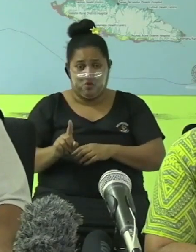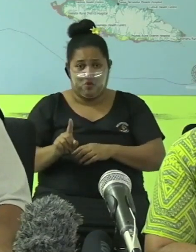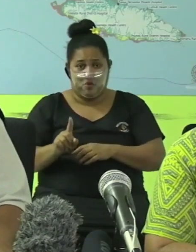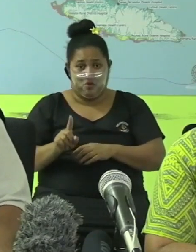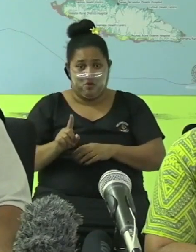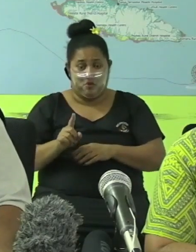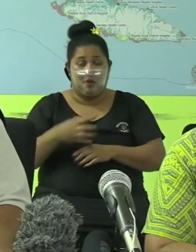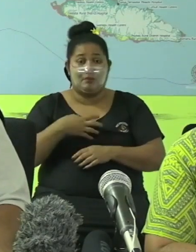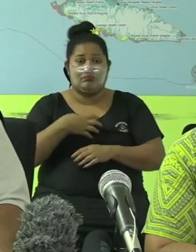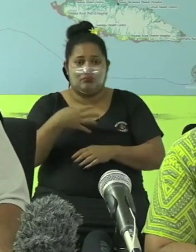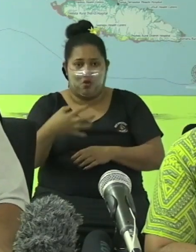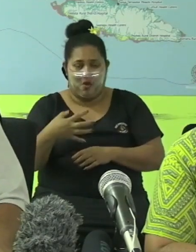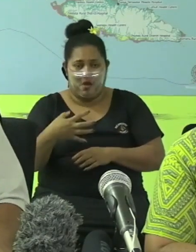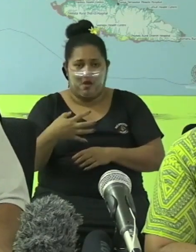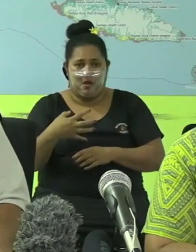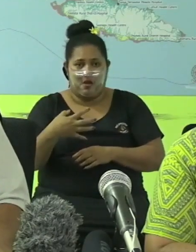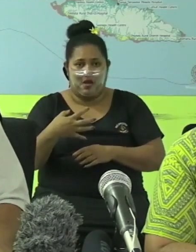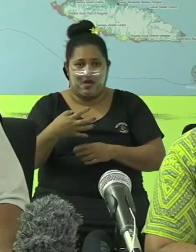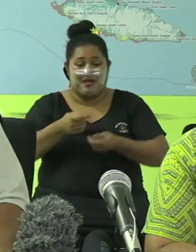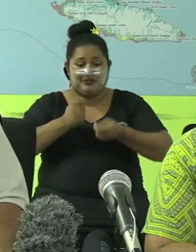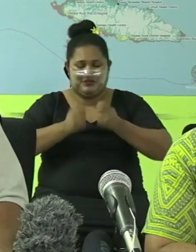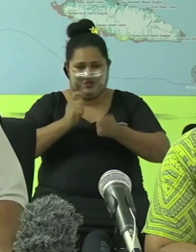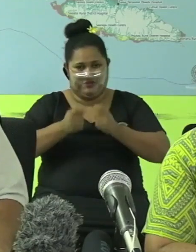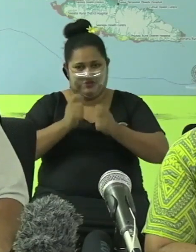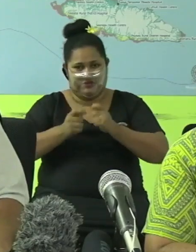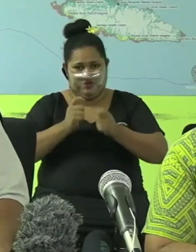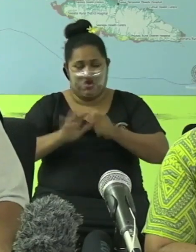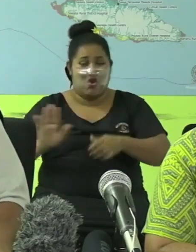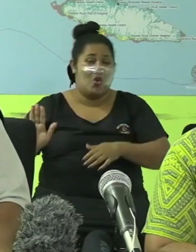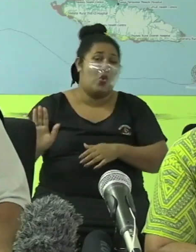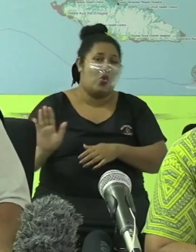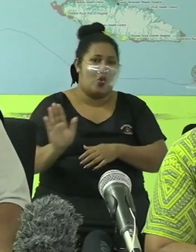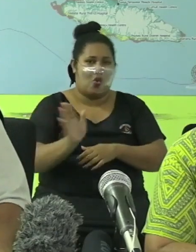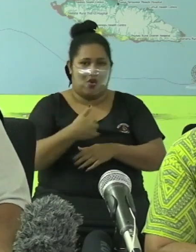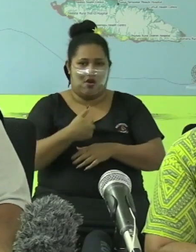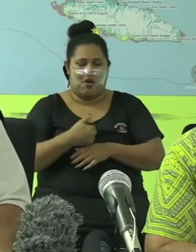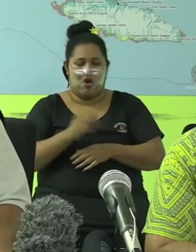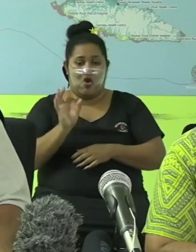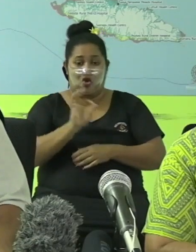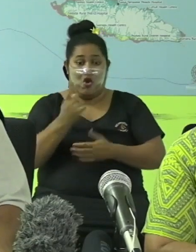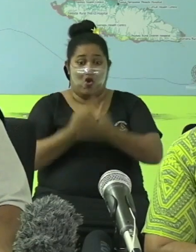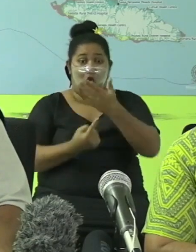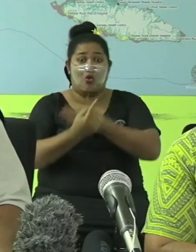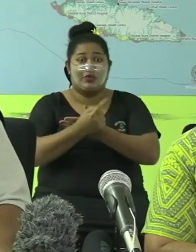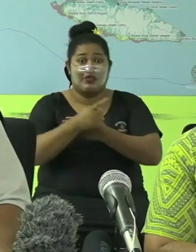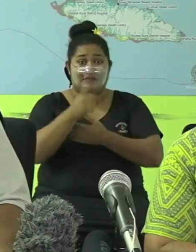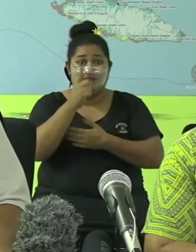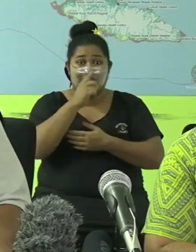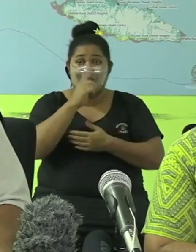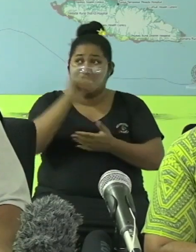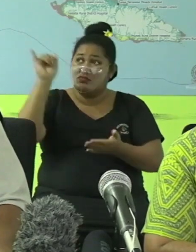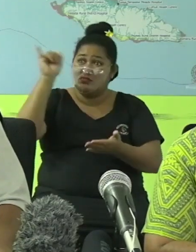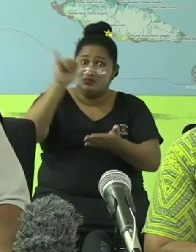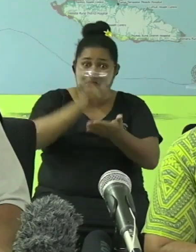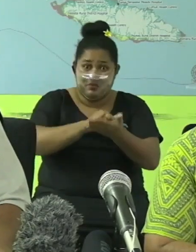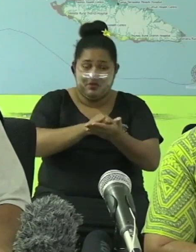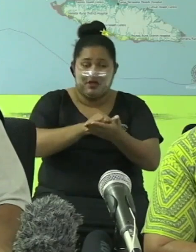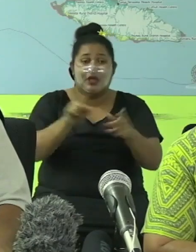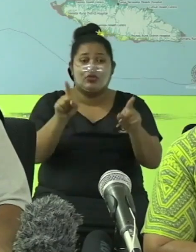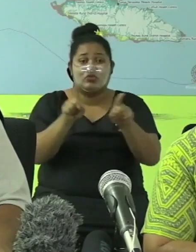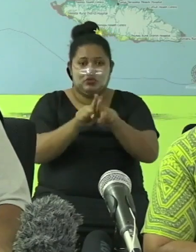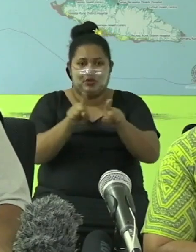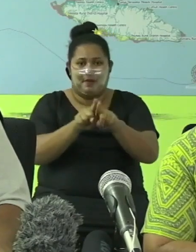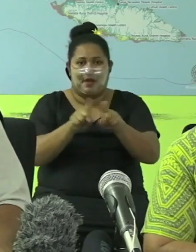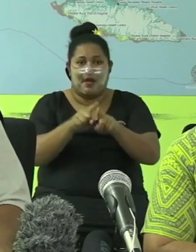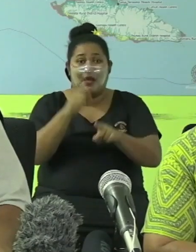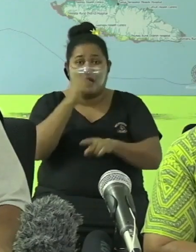e whai uma ai test o ne ngata I pasese ia ai whapea fo I mai